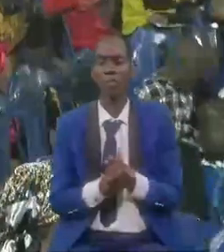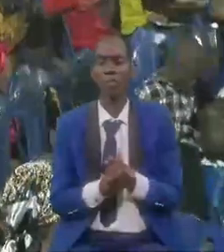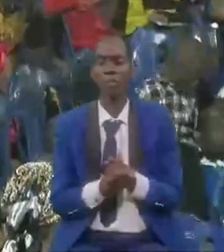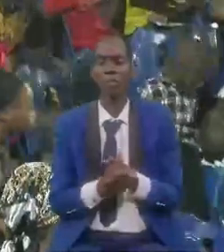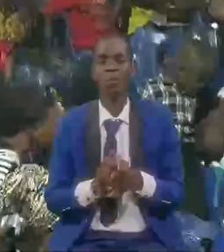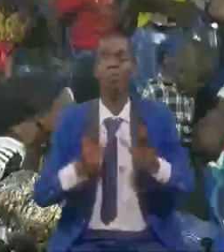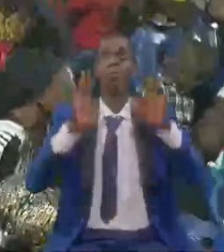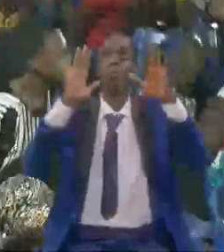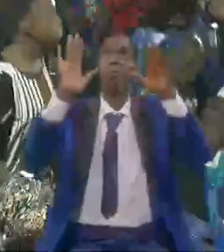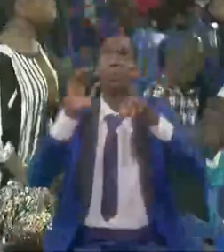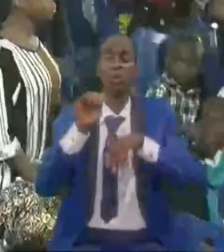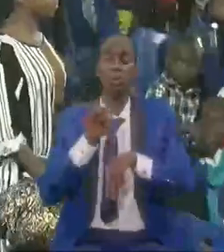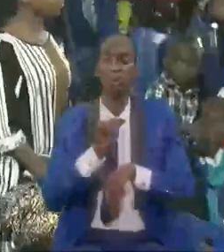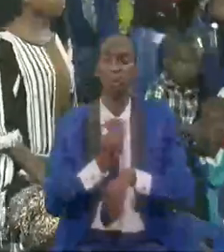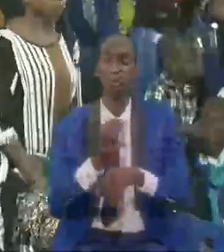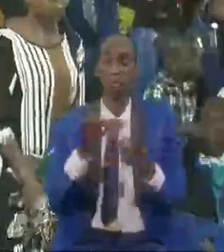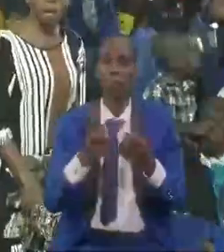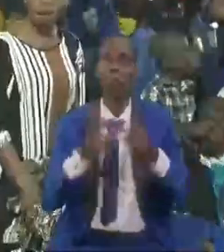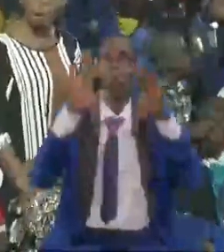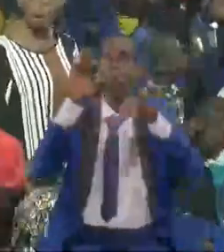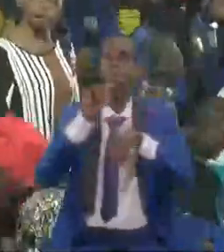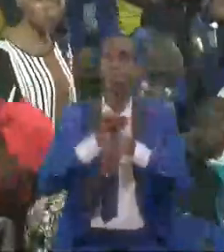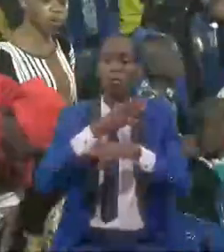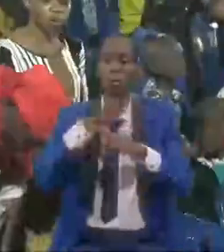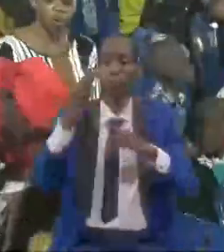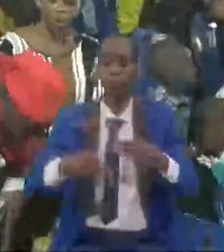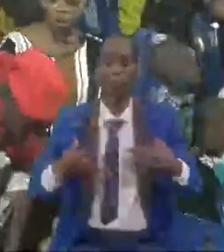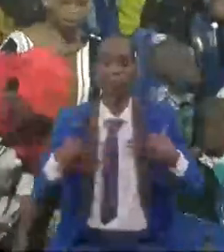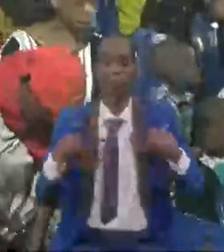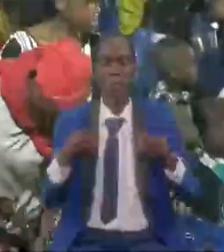Miracle d'abondance, crier Alléluia.